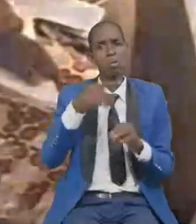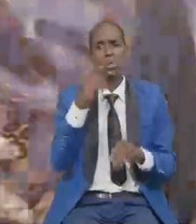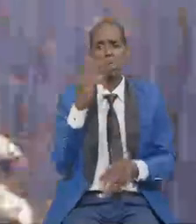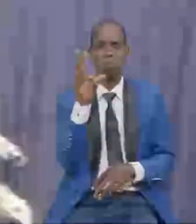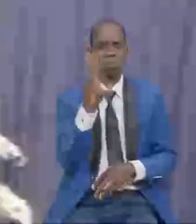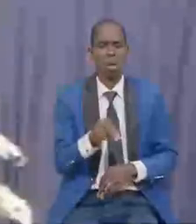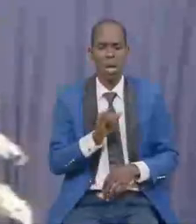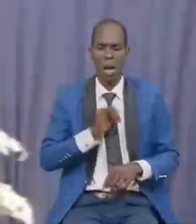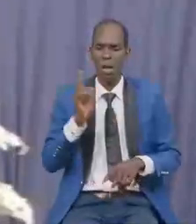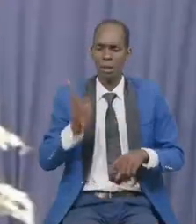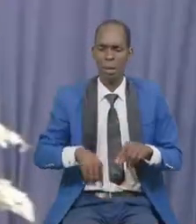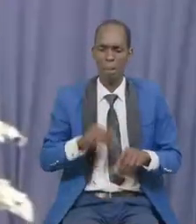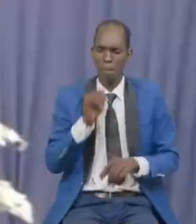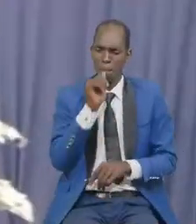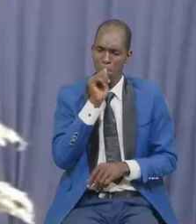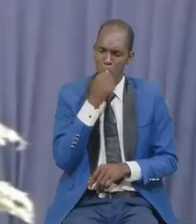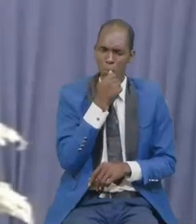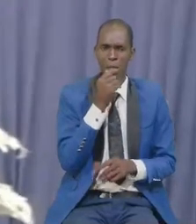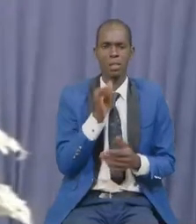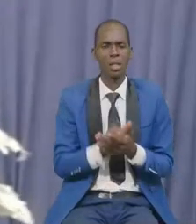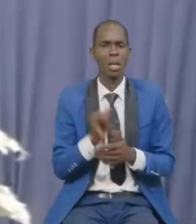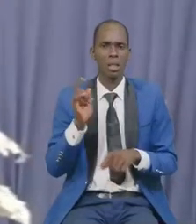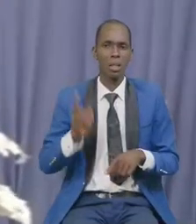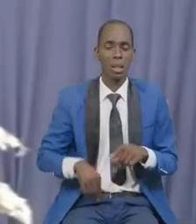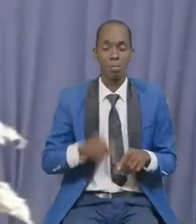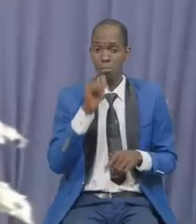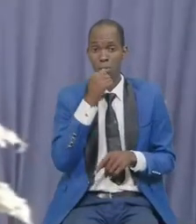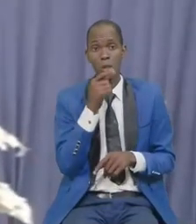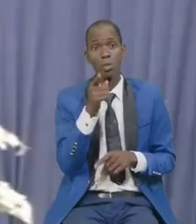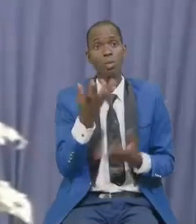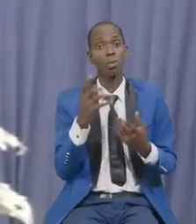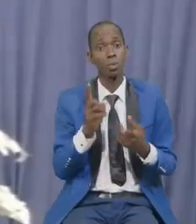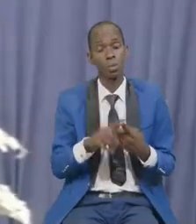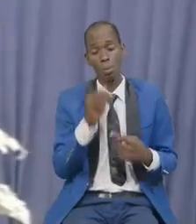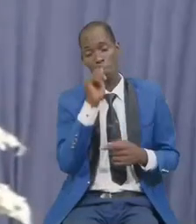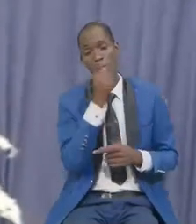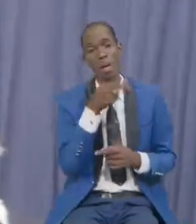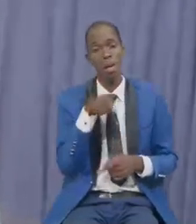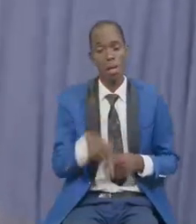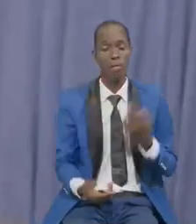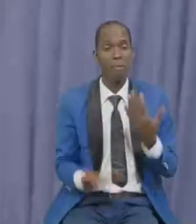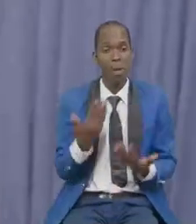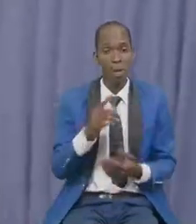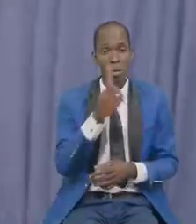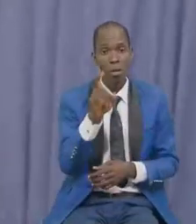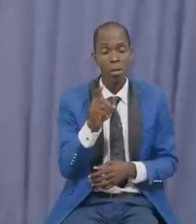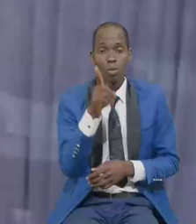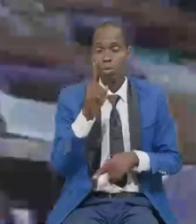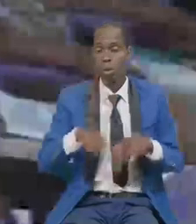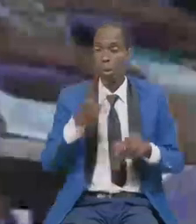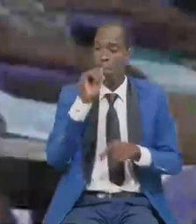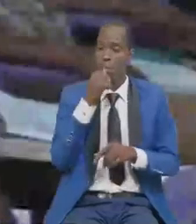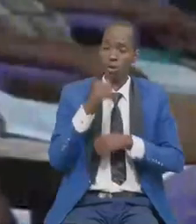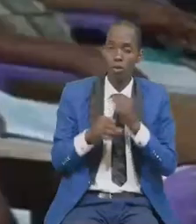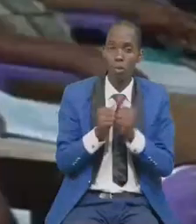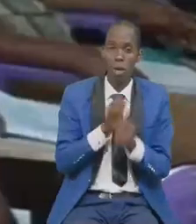cela, qu'est-ce que tu vas porter? Tu porteras l'enfer. Je ne peux pas supporter ça. Qu'est-ce que tu vas supporter? tu vas supporter la